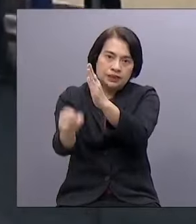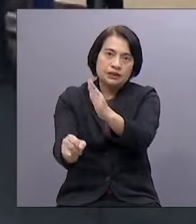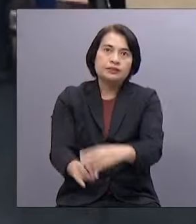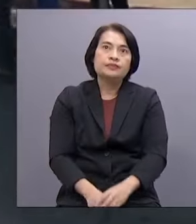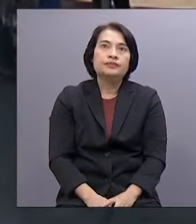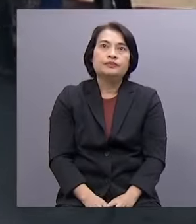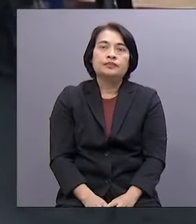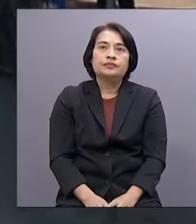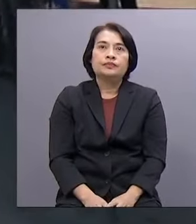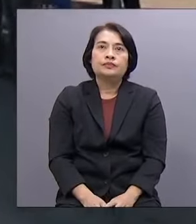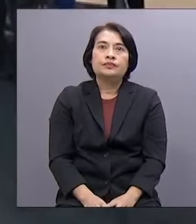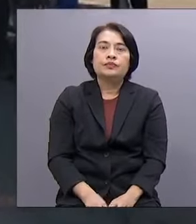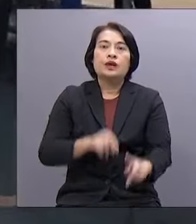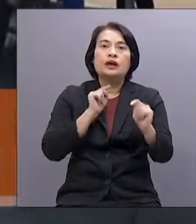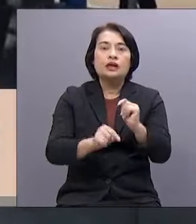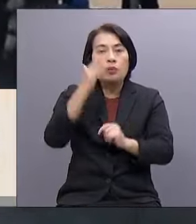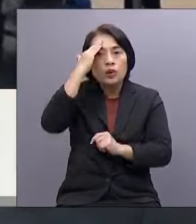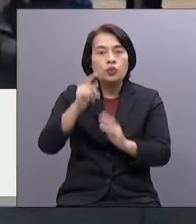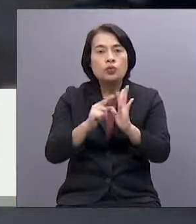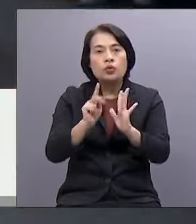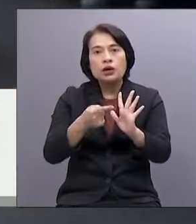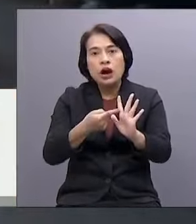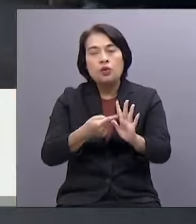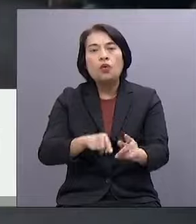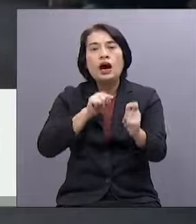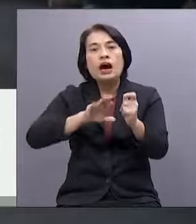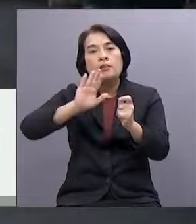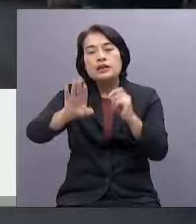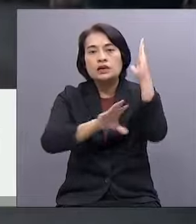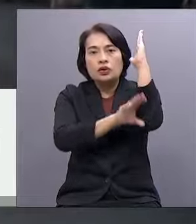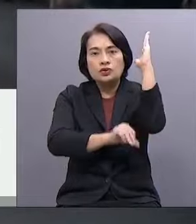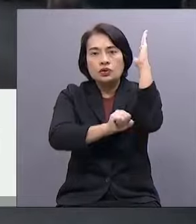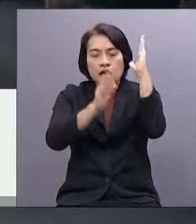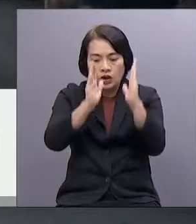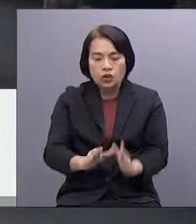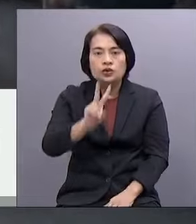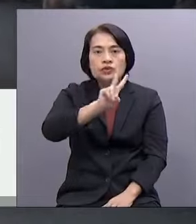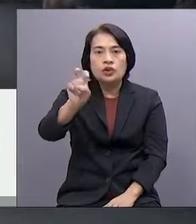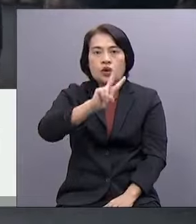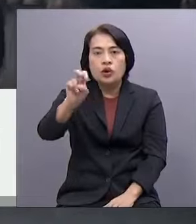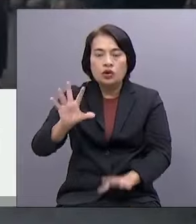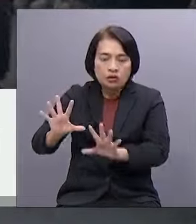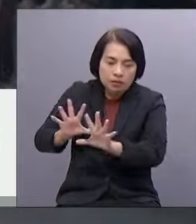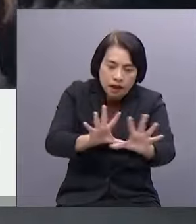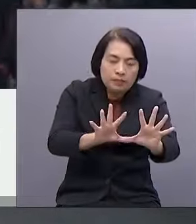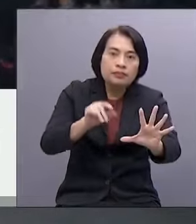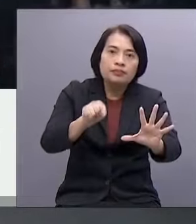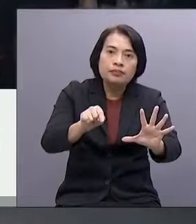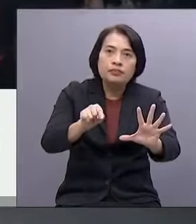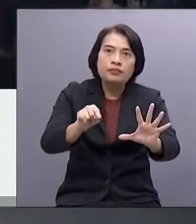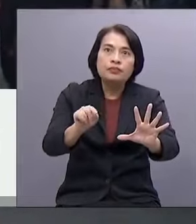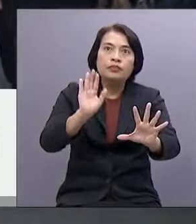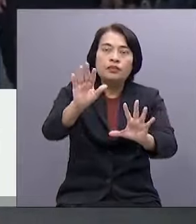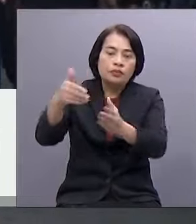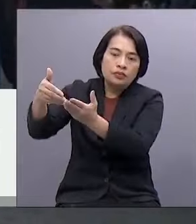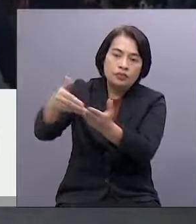ตำบลหัวเขาอำเภอสิงหนครจังหวัดสงขลากว่า200คนนะครับไปรวมตัวกันที่บริเวณท่าแพขนาดยนต์ข้ามฟากทะเลส